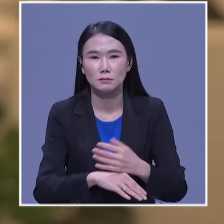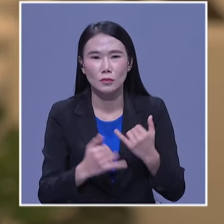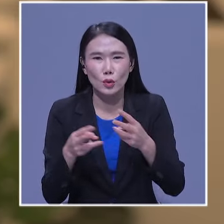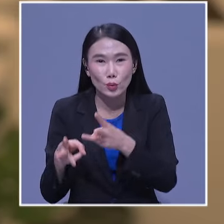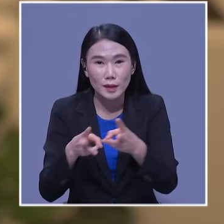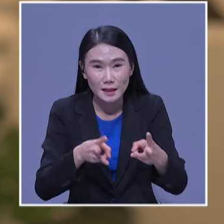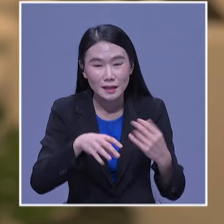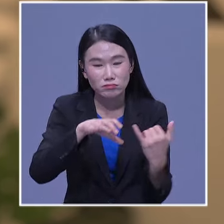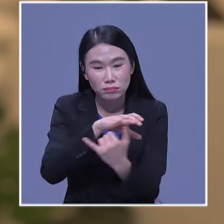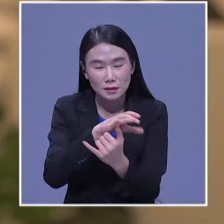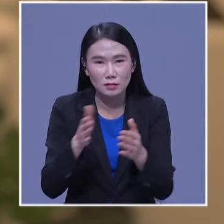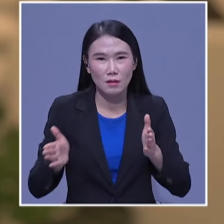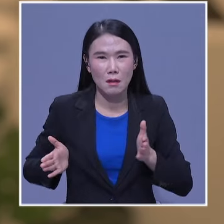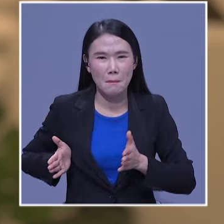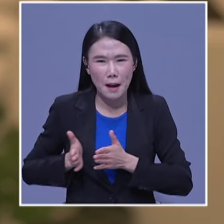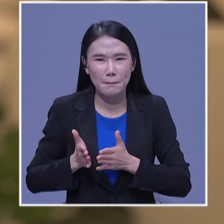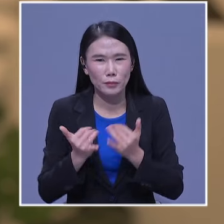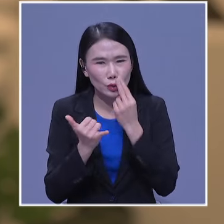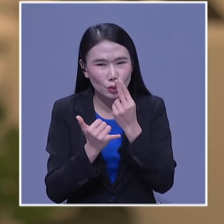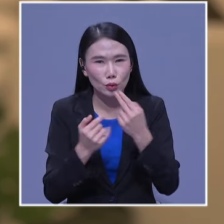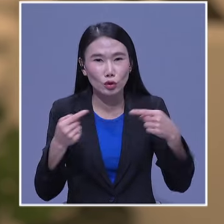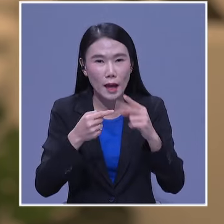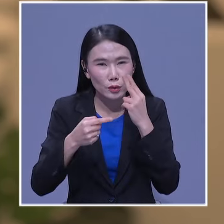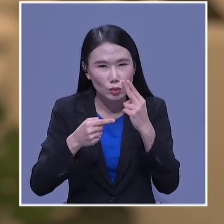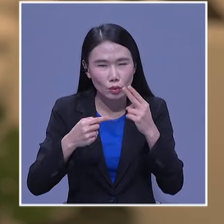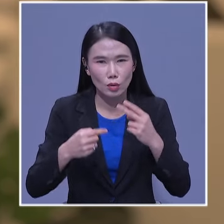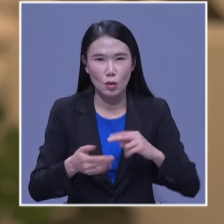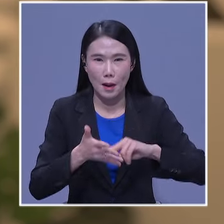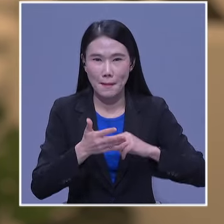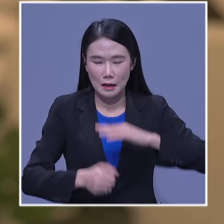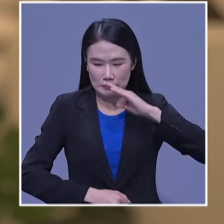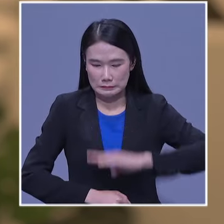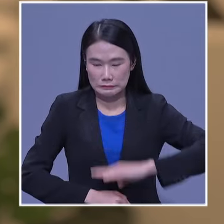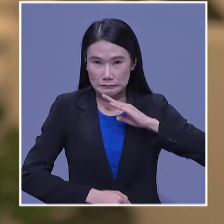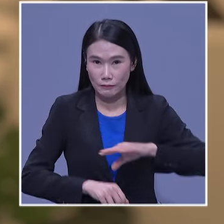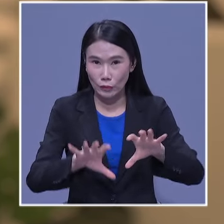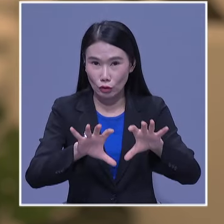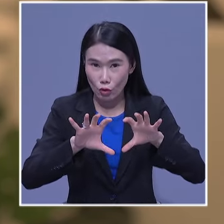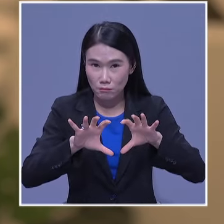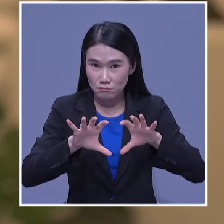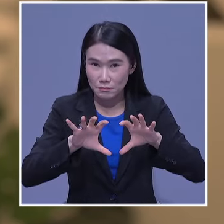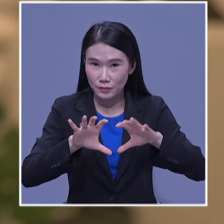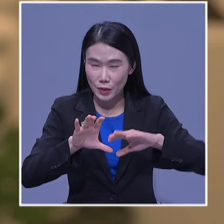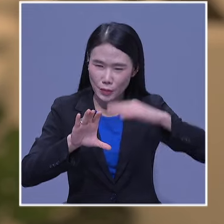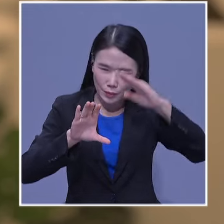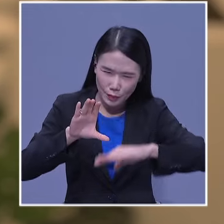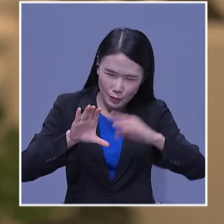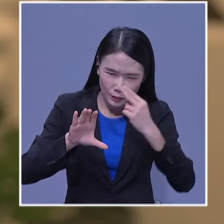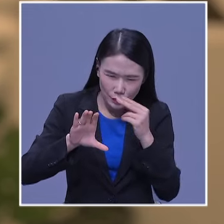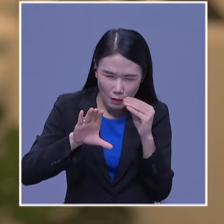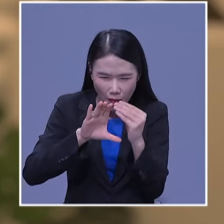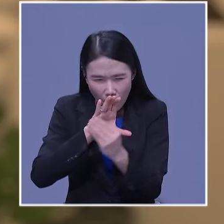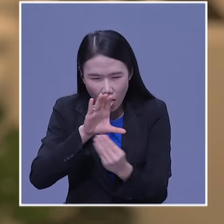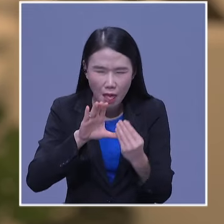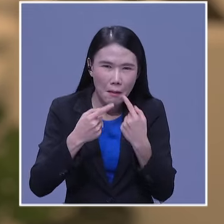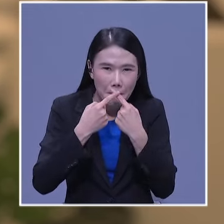โมแกรมเป็นเพียงการตรวจเพื่อสแกนหรือค้นหาว่าในเต้านมของเราเนี่ยมีสิ่งผิดปกติที่